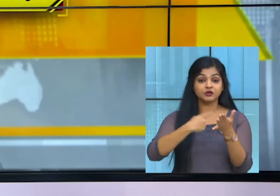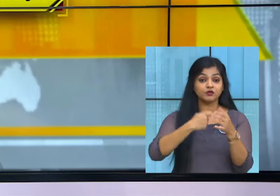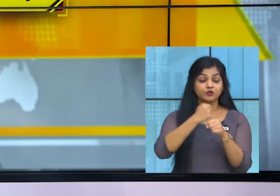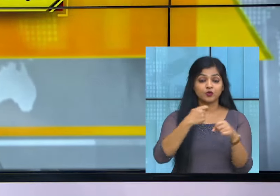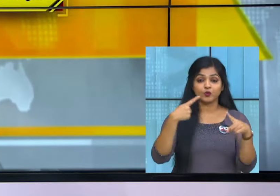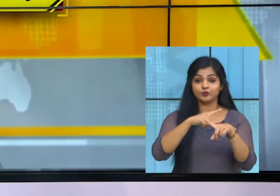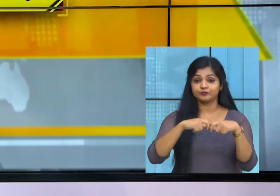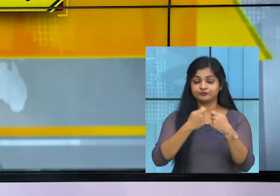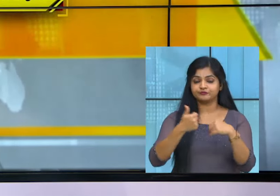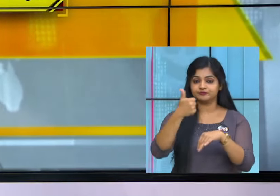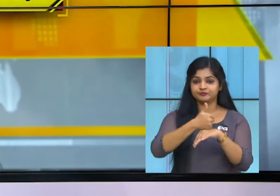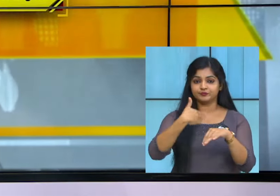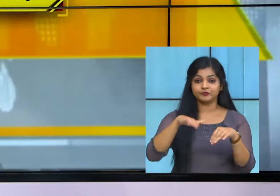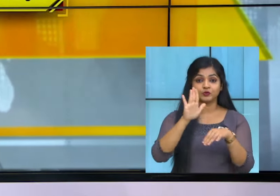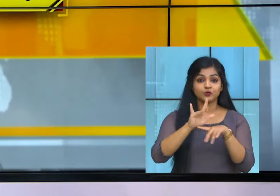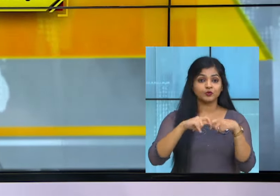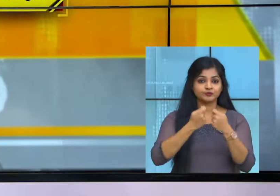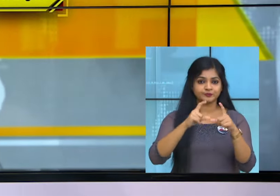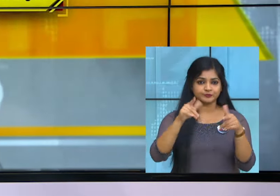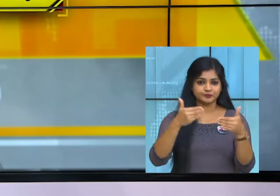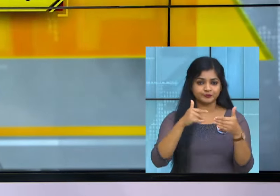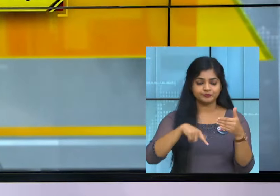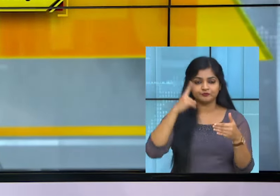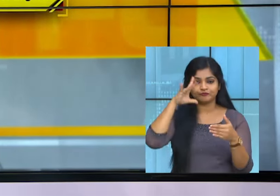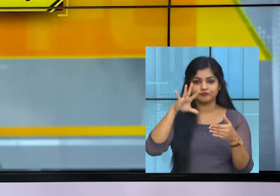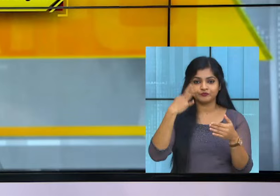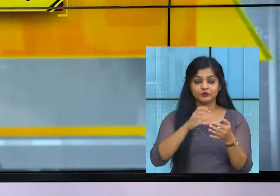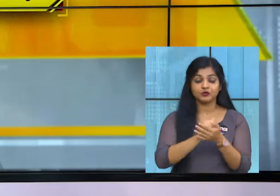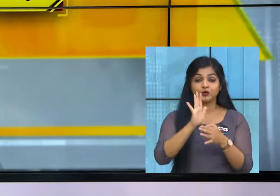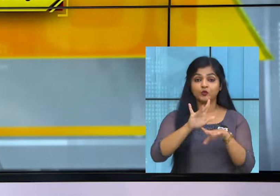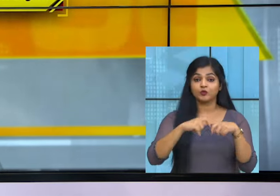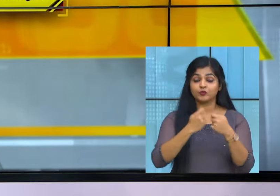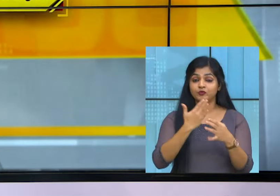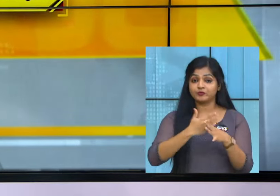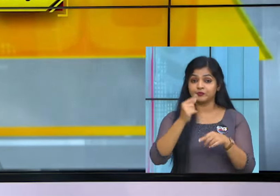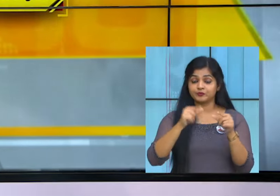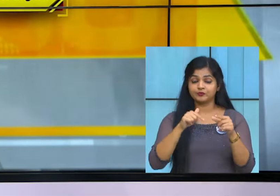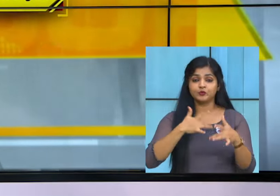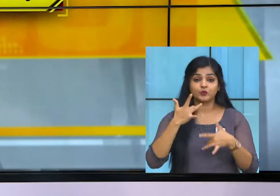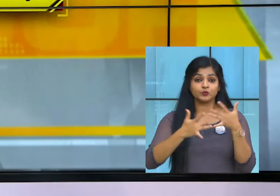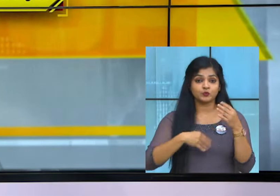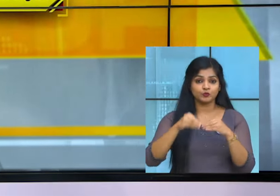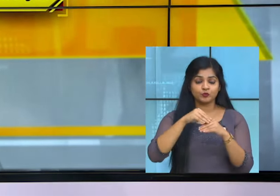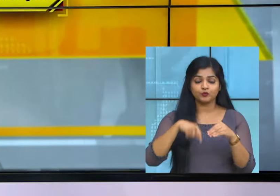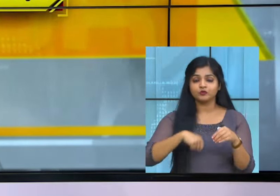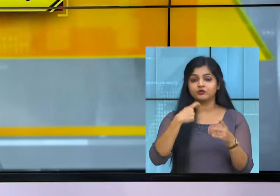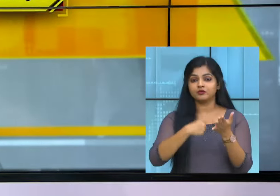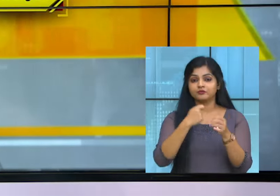രാഹുൽഗാന്ധി പ്രതിപക്ഷ നേതാവാകും. കോൺഗ്രസ് പ്രവർത്തക സമിതി യോഗത്തിൽ ധാരണയായി. കോൺഗ്രസ് പ്രവർത്തക സമിതിയുടെ വികാരം രാഹുൽഗാന്ധി അറിയിച്ചെന്ന് കെ സി വേണുഗോപാൽ പറഞ്ഞു.